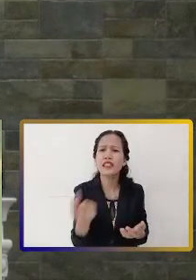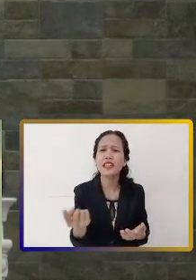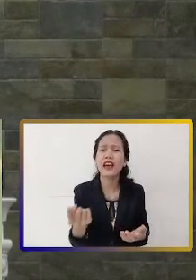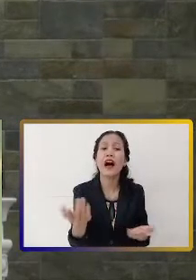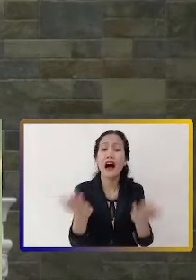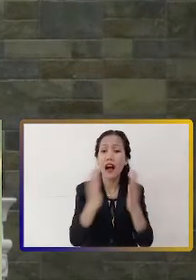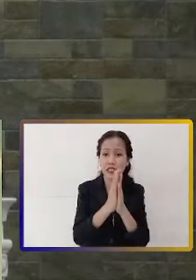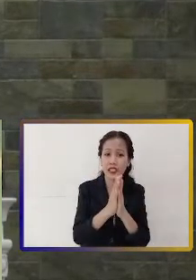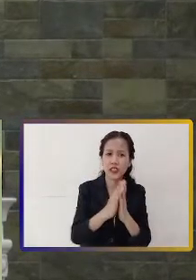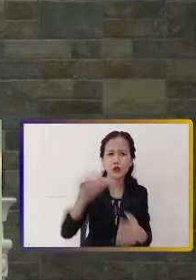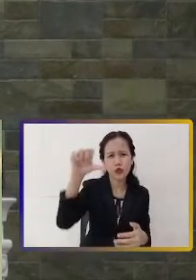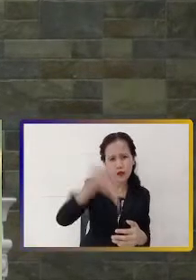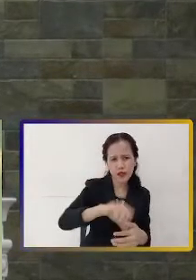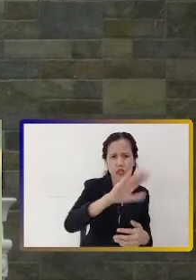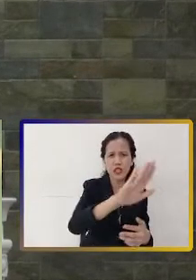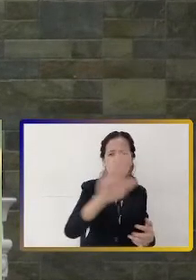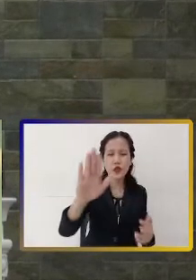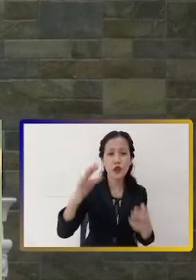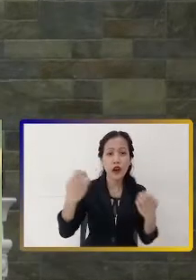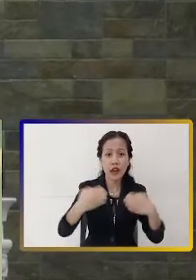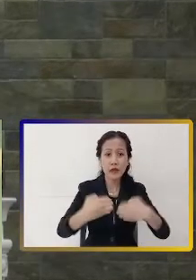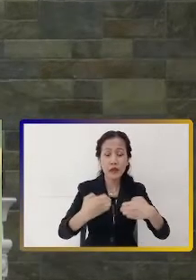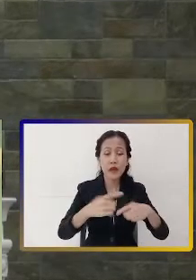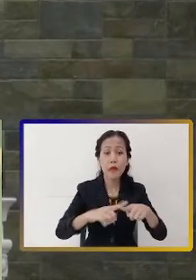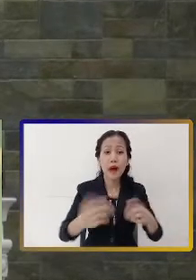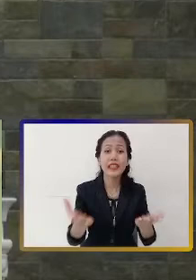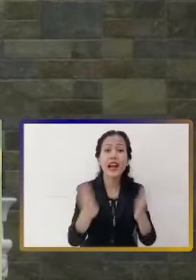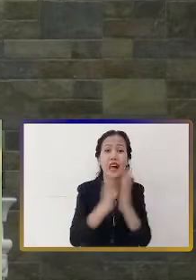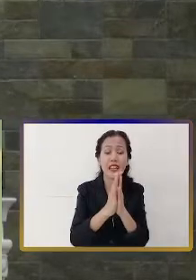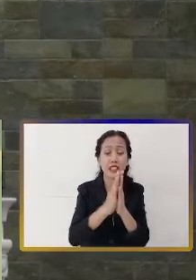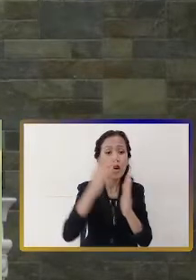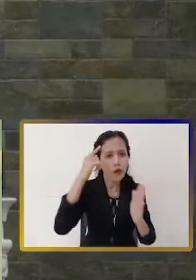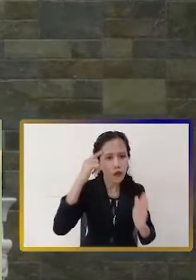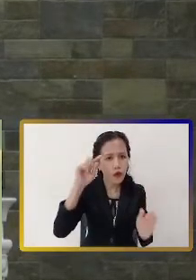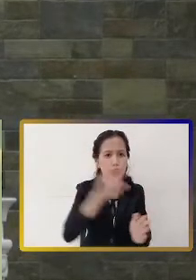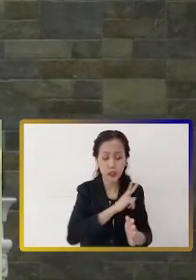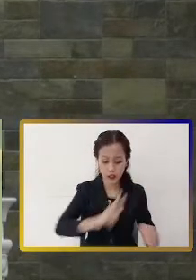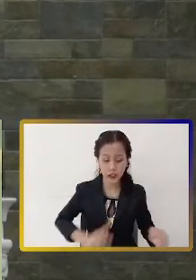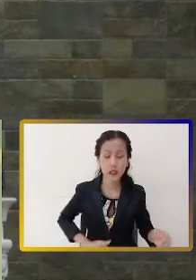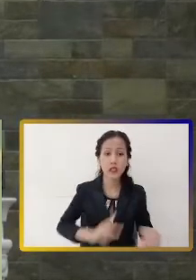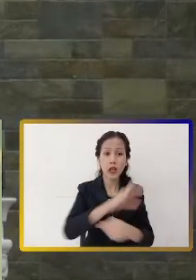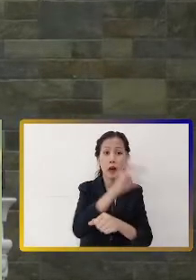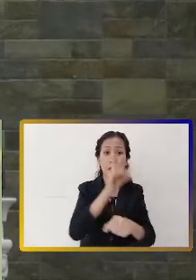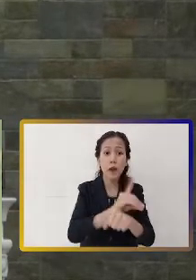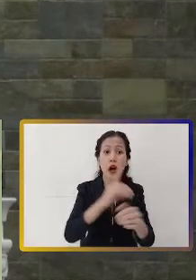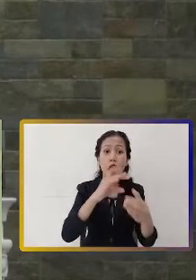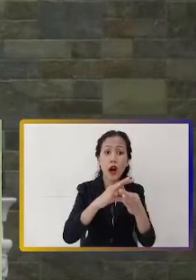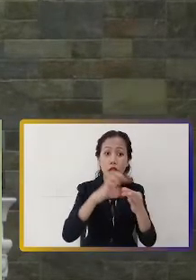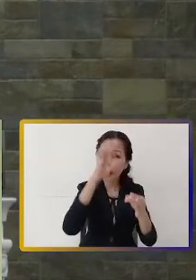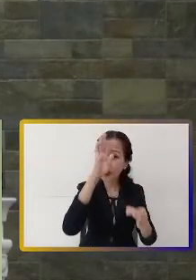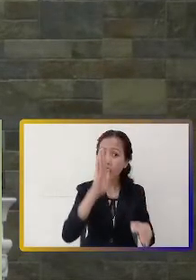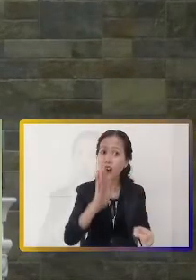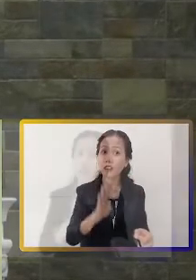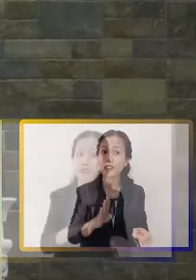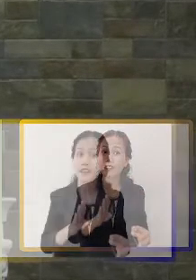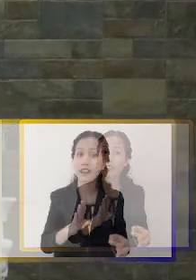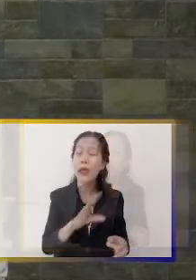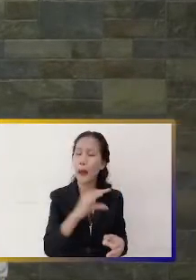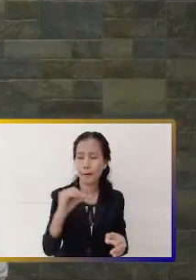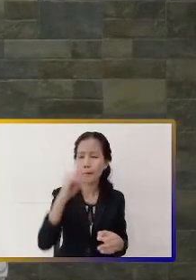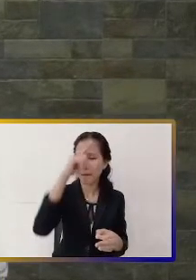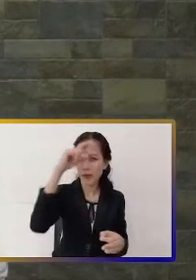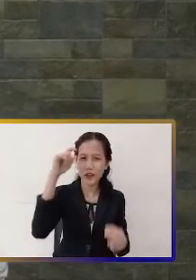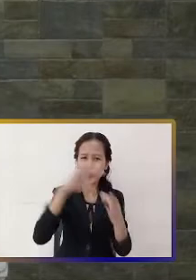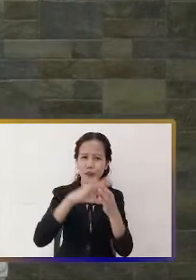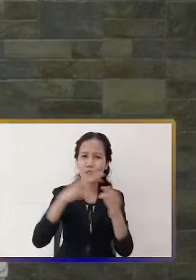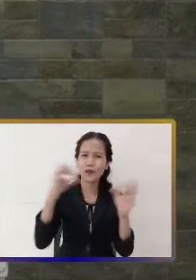kaaway, kundi ang hiningi mo para sa kingdom ng Panginoon, para sa aking kingdom. Alright, because of that, I'll give